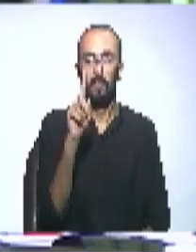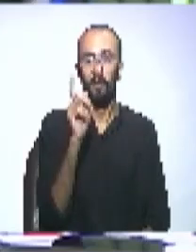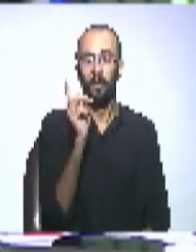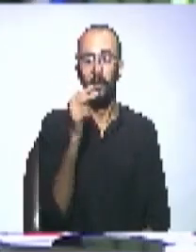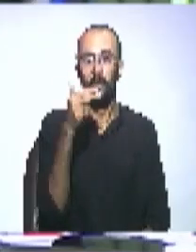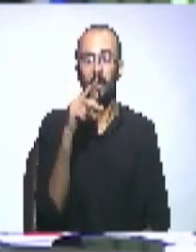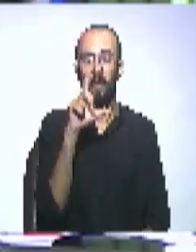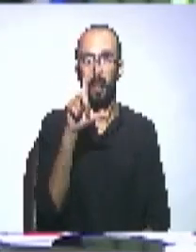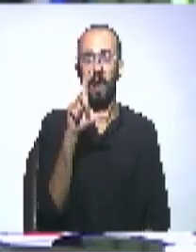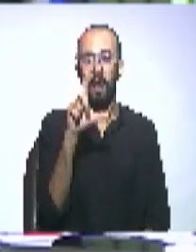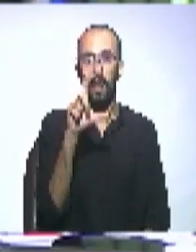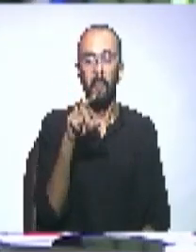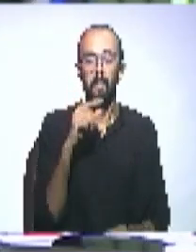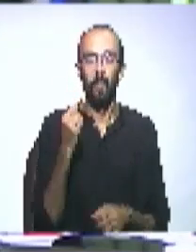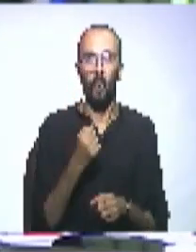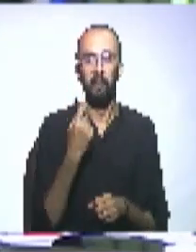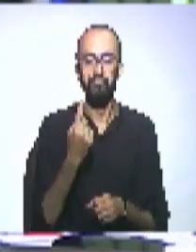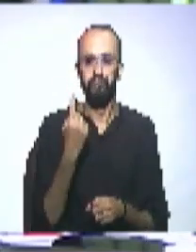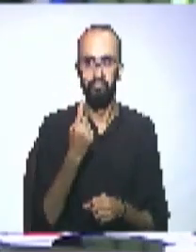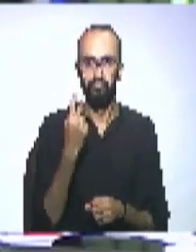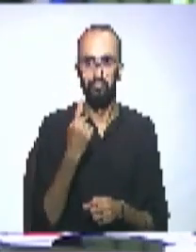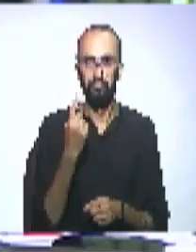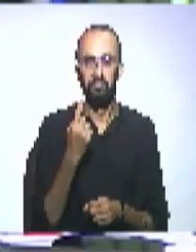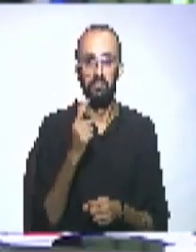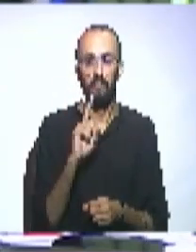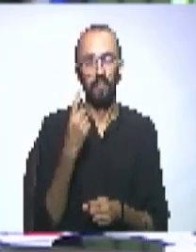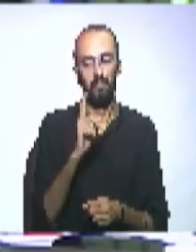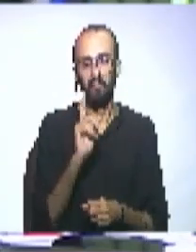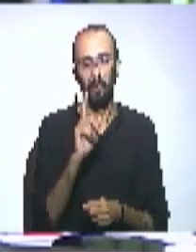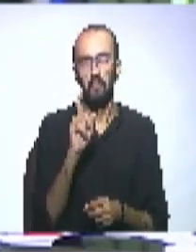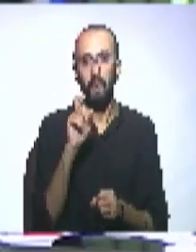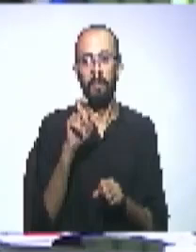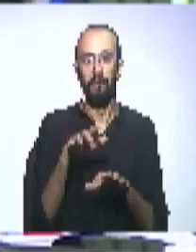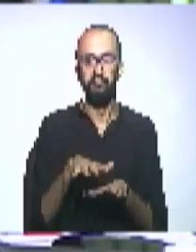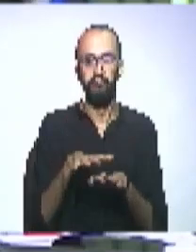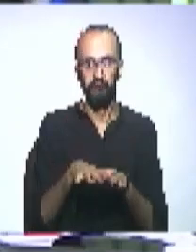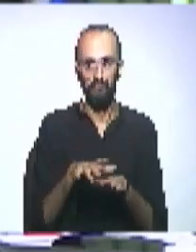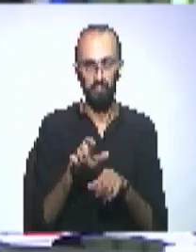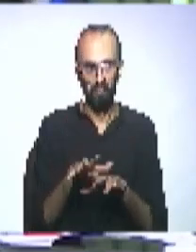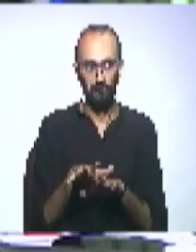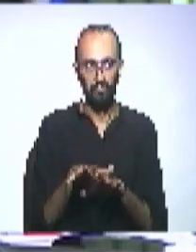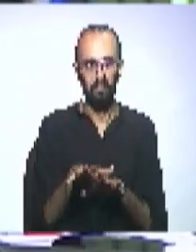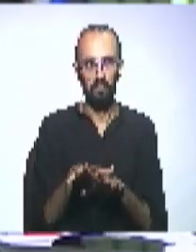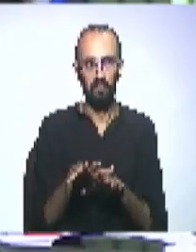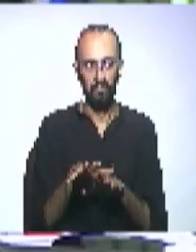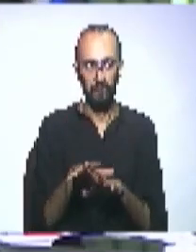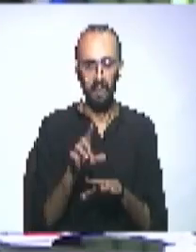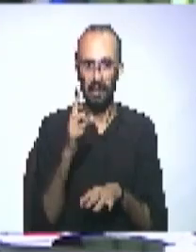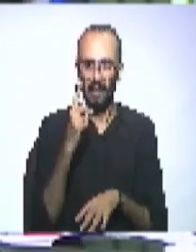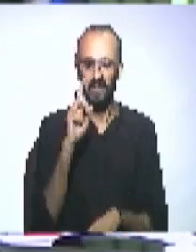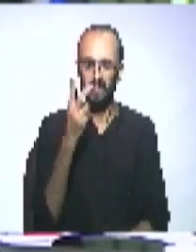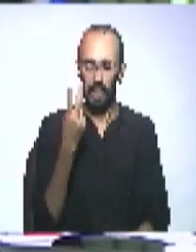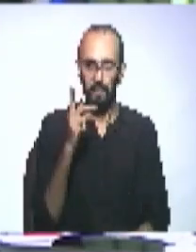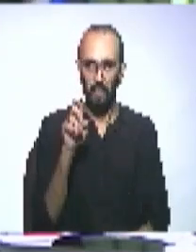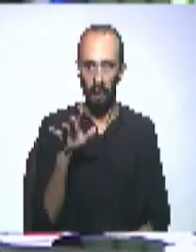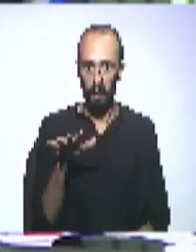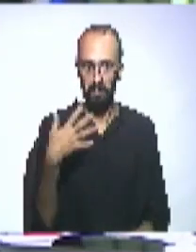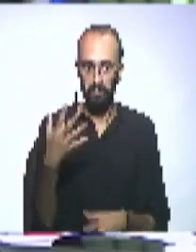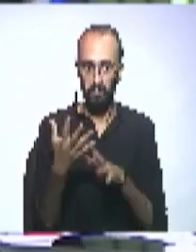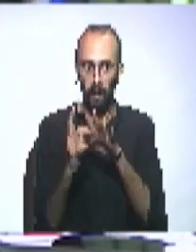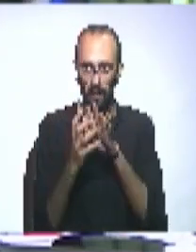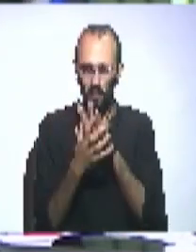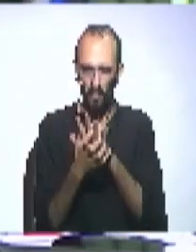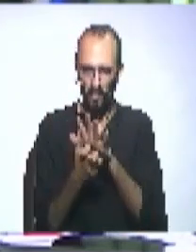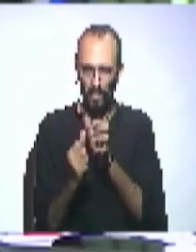مطحون، برغل منقوع، سوري مش مطحون، منقوع، برغل منقوع ساعة أو ساعتين في المية ونصفيه كويس